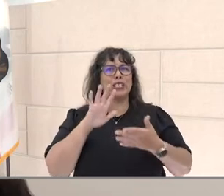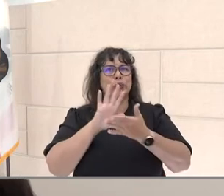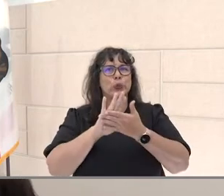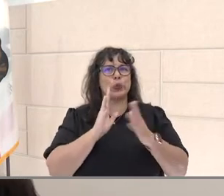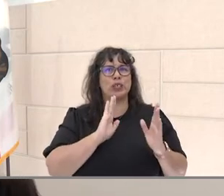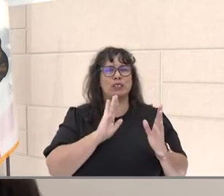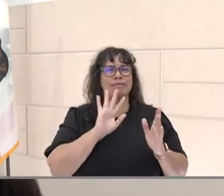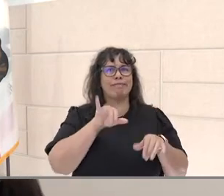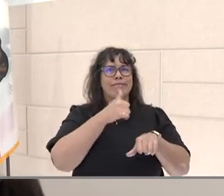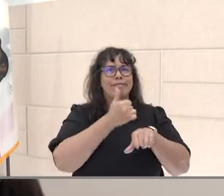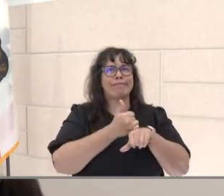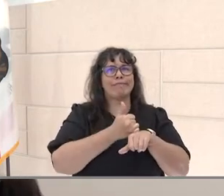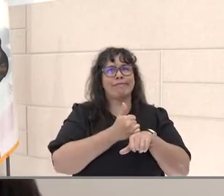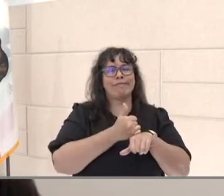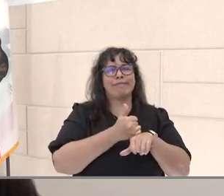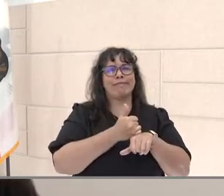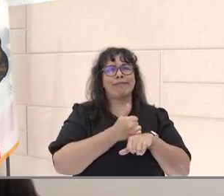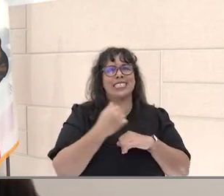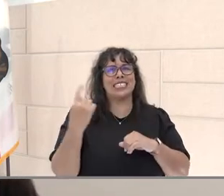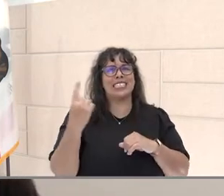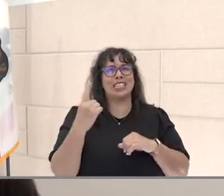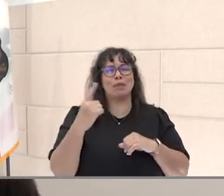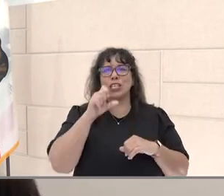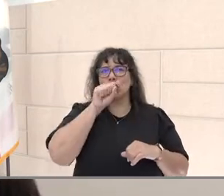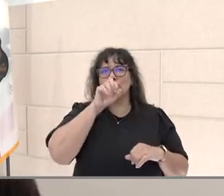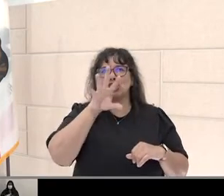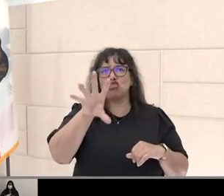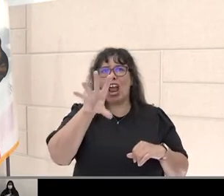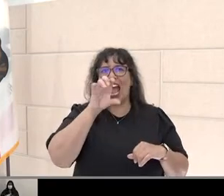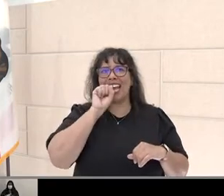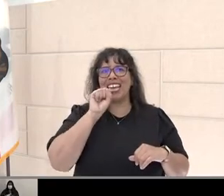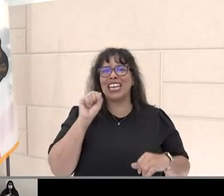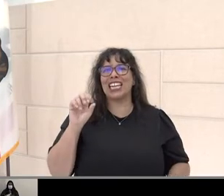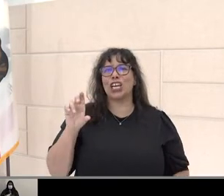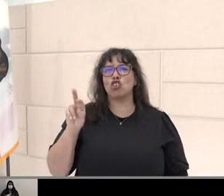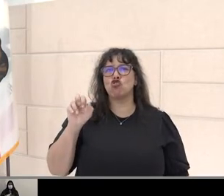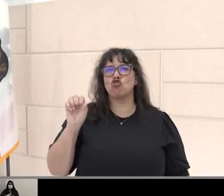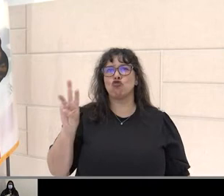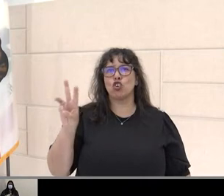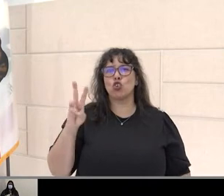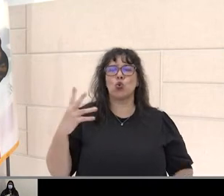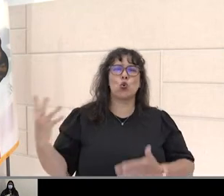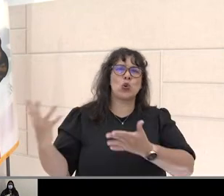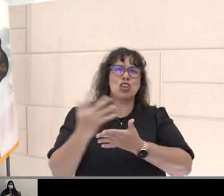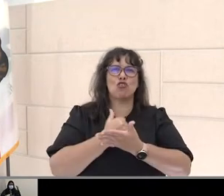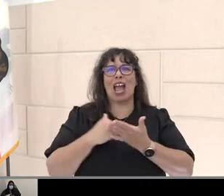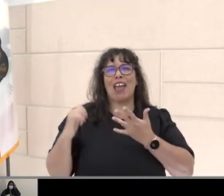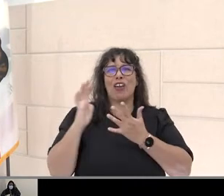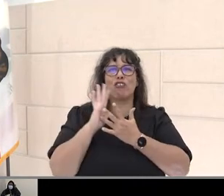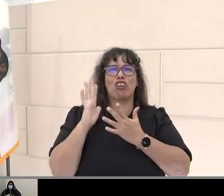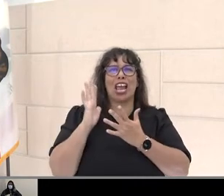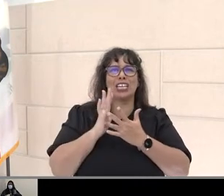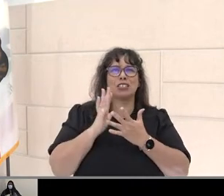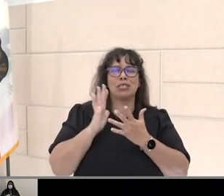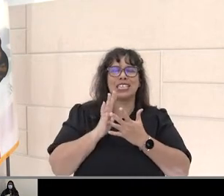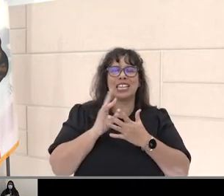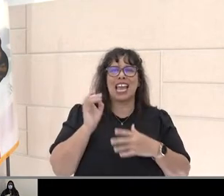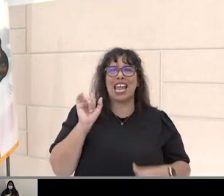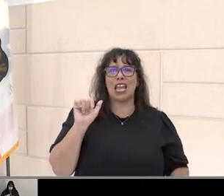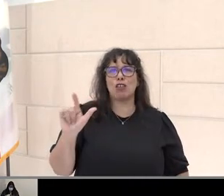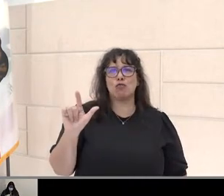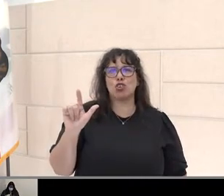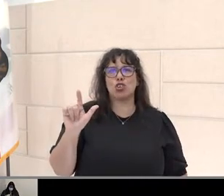ขนมเนียมยื่นเกียร์สลาเรียนแต่งมูลคือยื่นบานบางกายจีลิงครูกรมลิงครูดับใบในน้อมสัทนา